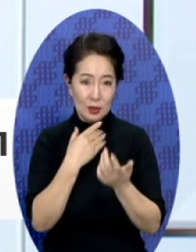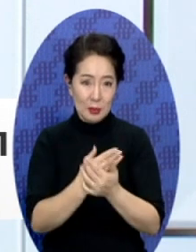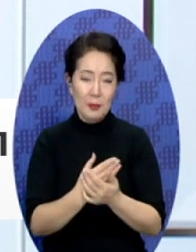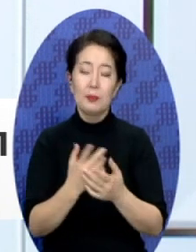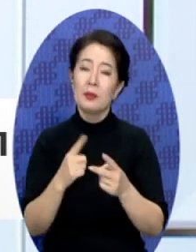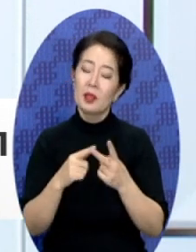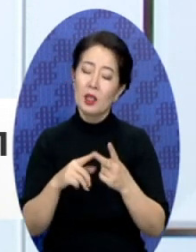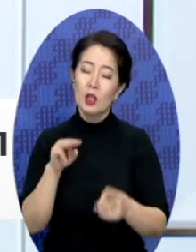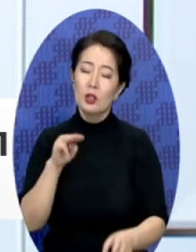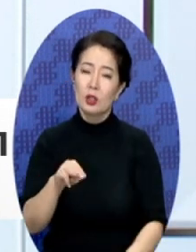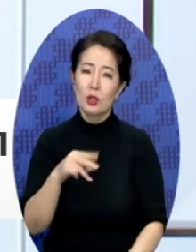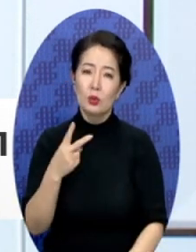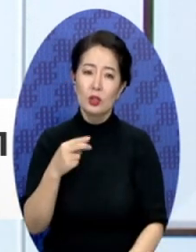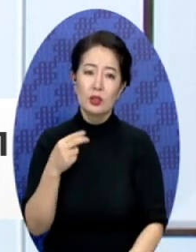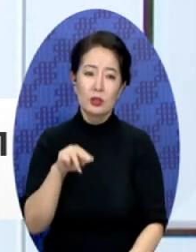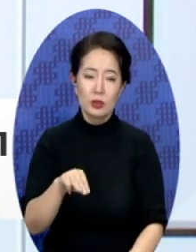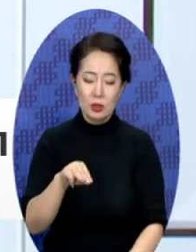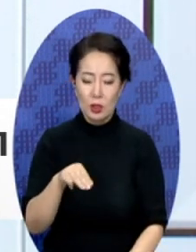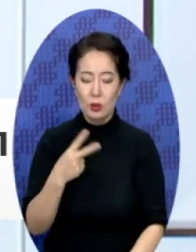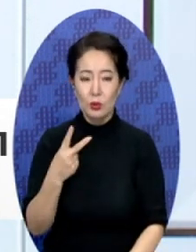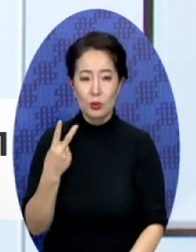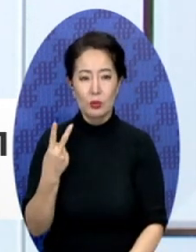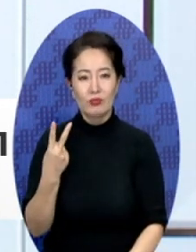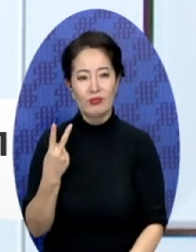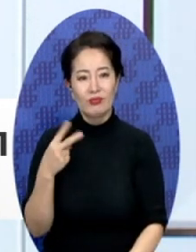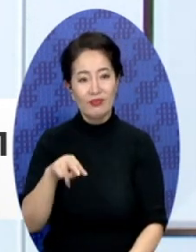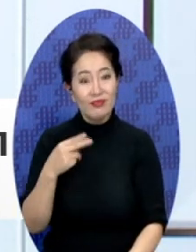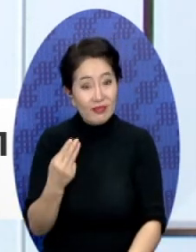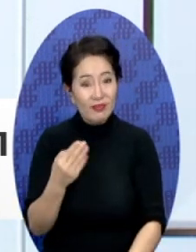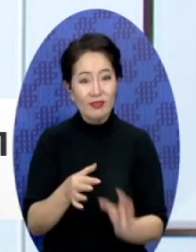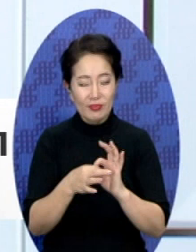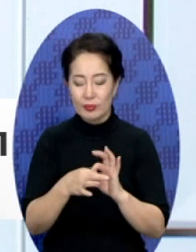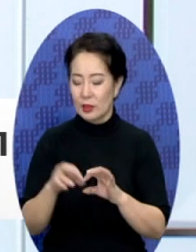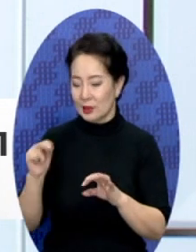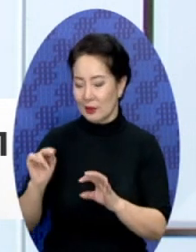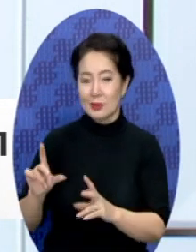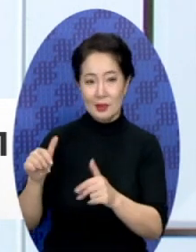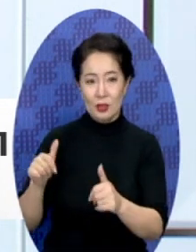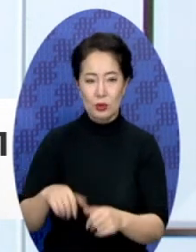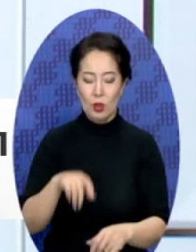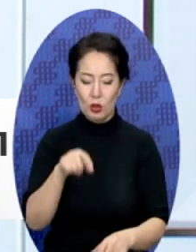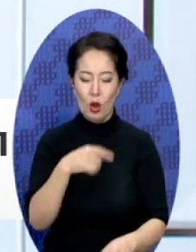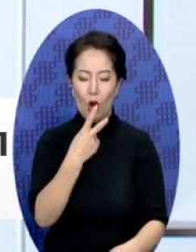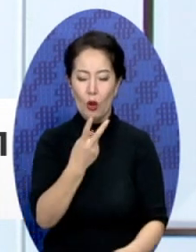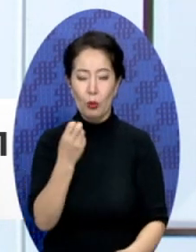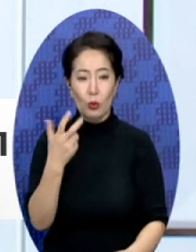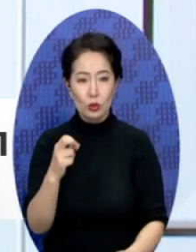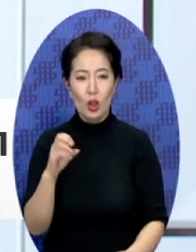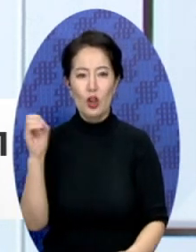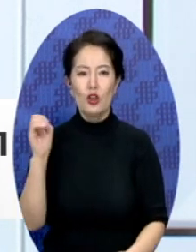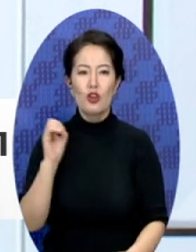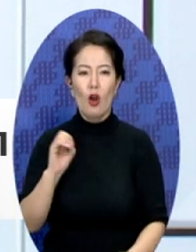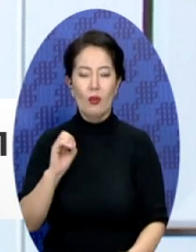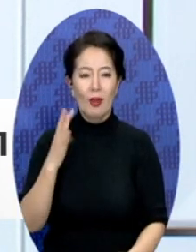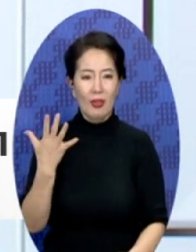нь бол яг нь төсөлттэй холбоос гадна төсний чанар сайжруулах зүйл. Тэгэхээр бид бол одоо 2030 он гэхэд евро 5 төсөөг бүрэн